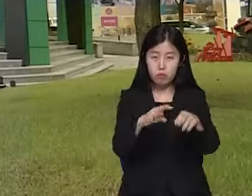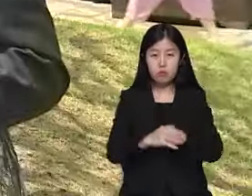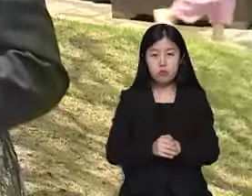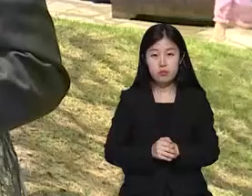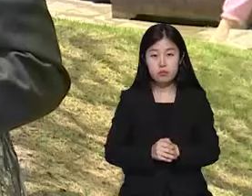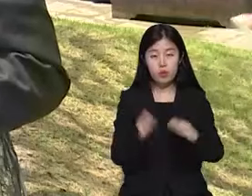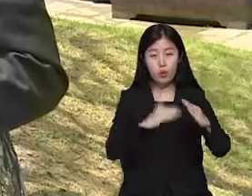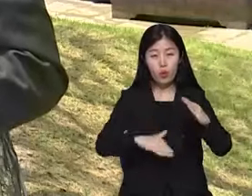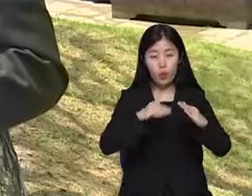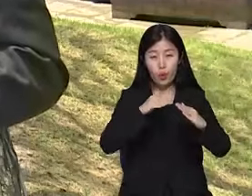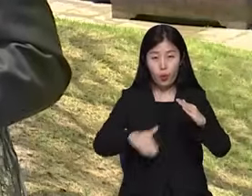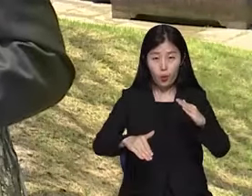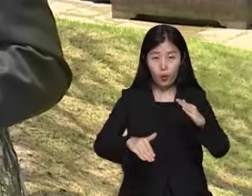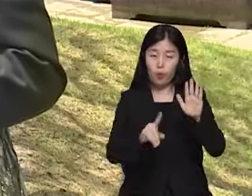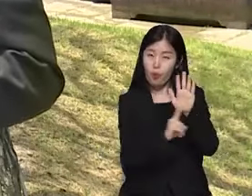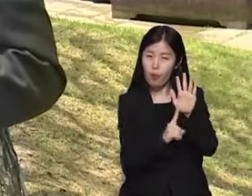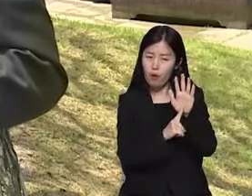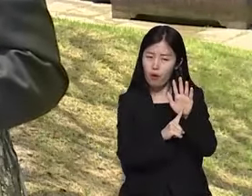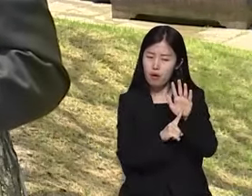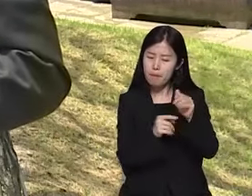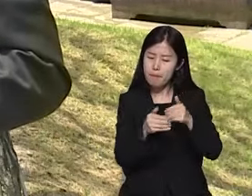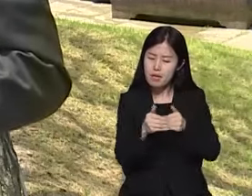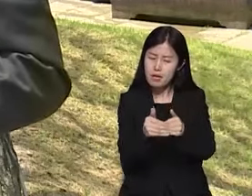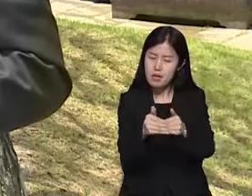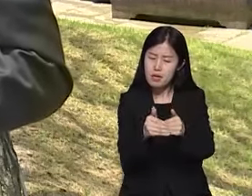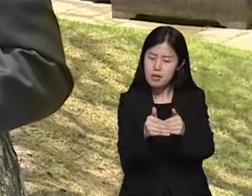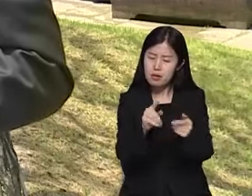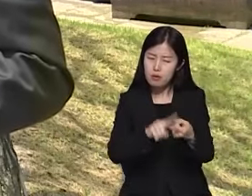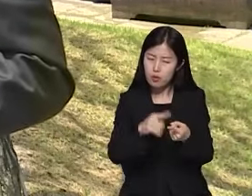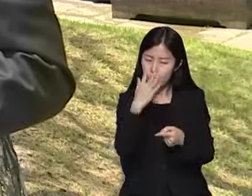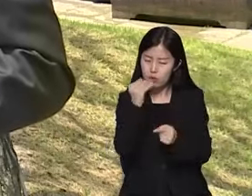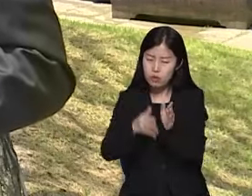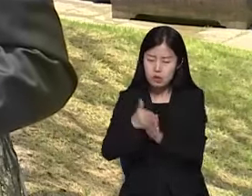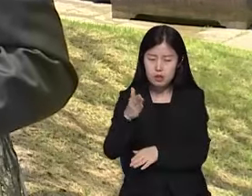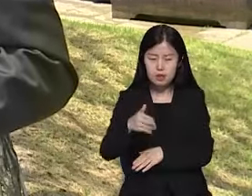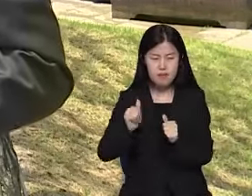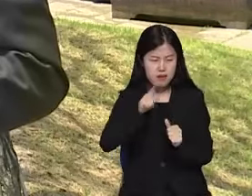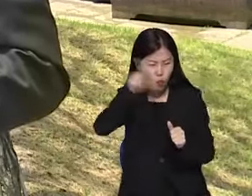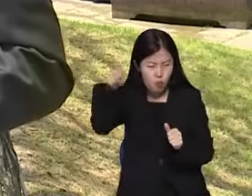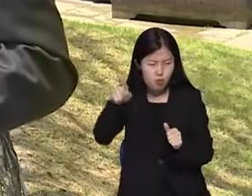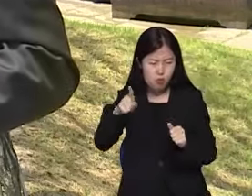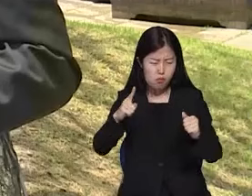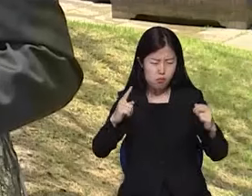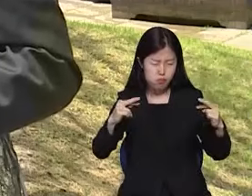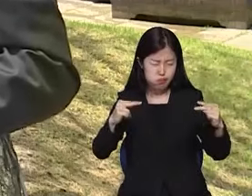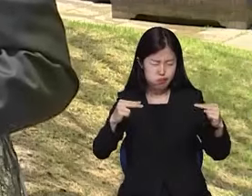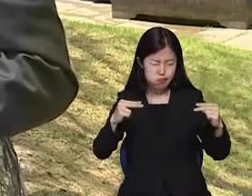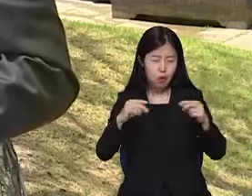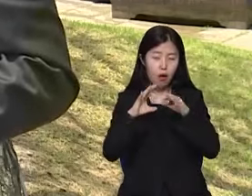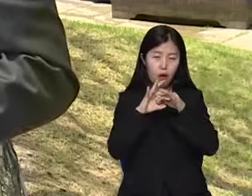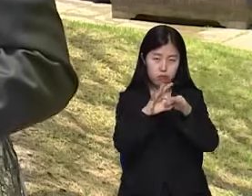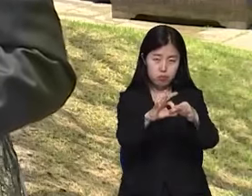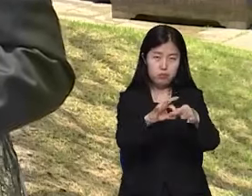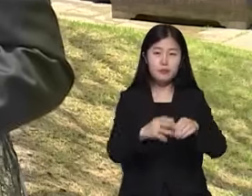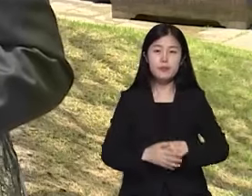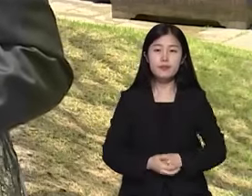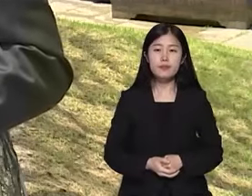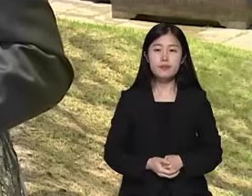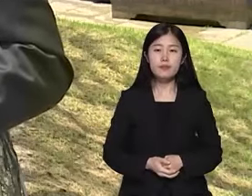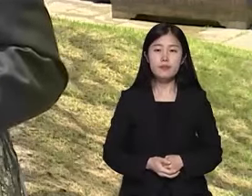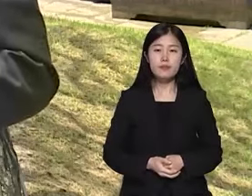절차 강행에 대해 순천시가 법적 대응까지 언급하며 강하게 반발하면서 양측의 갈등은 더욱 커질